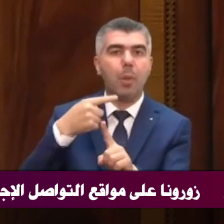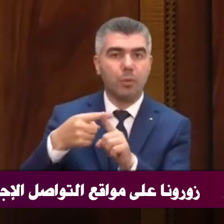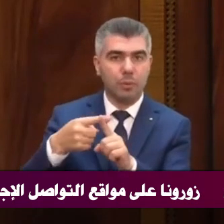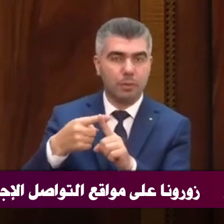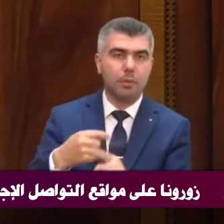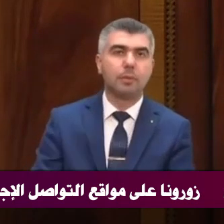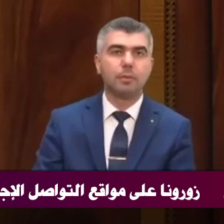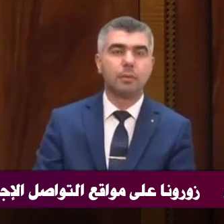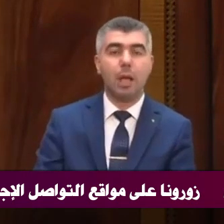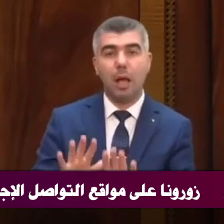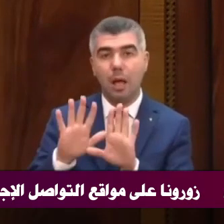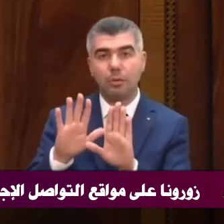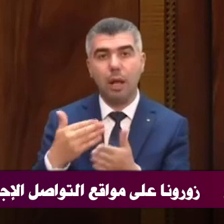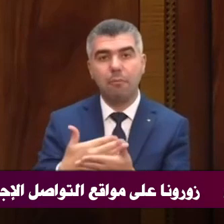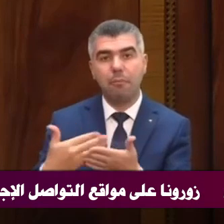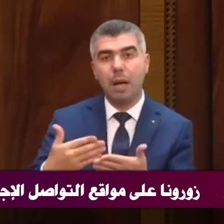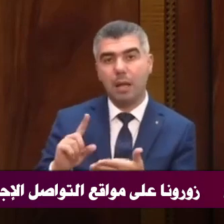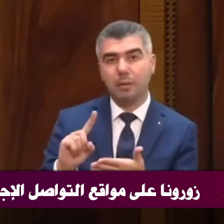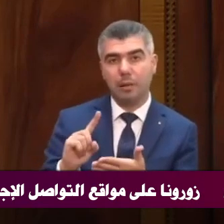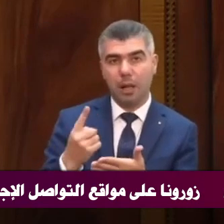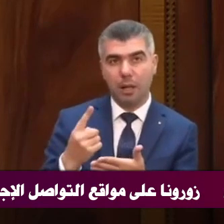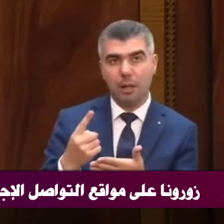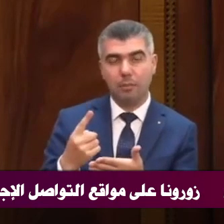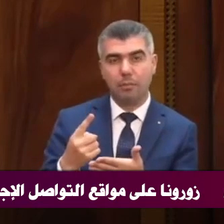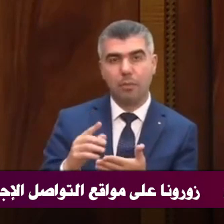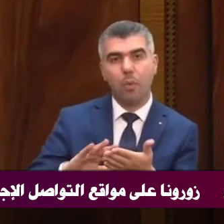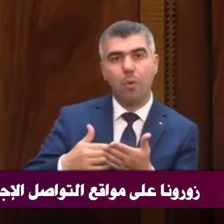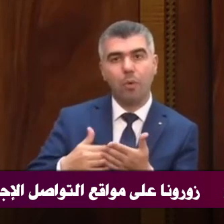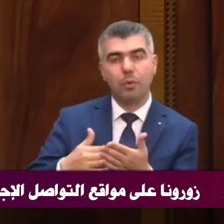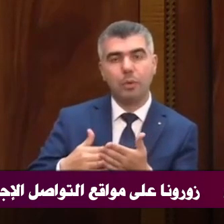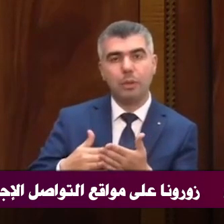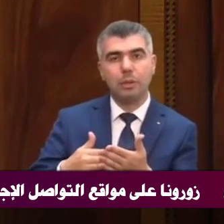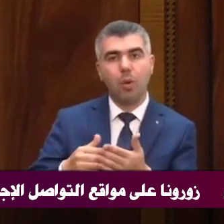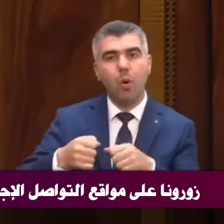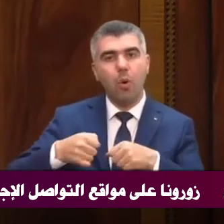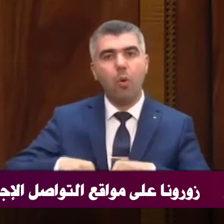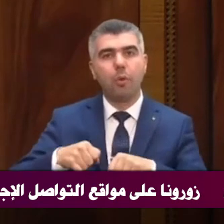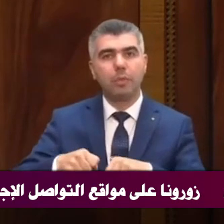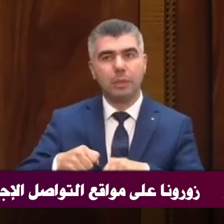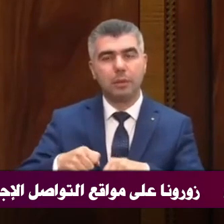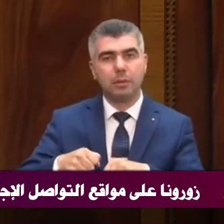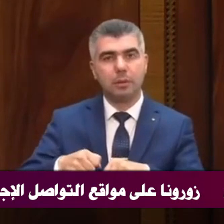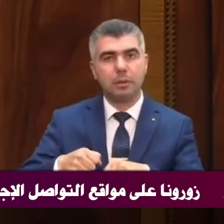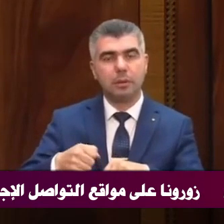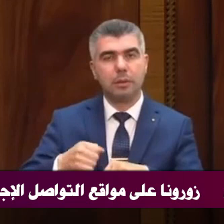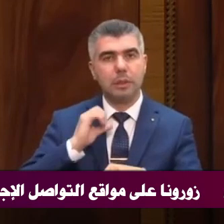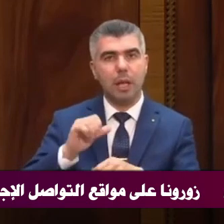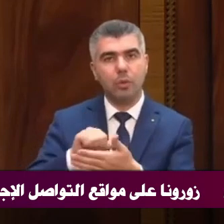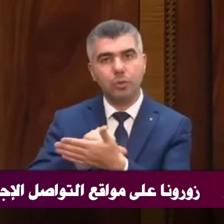مرتبطة 10 مليار نتاع الدرهم باستيراد الحبوب خاصة القمح،